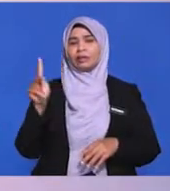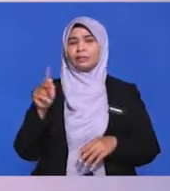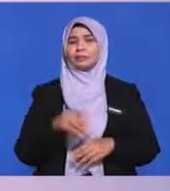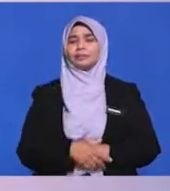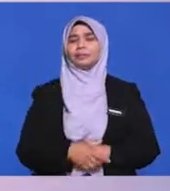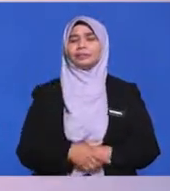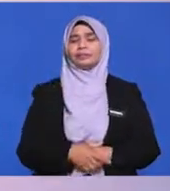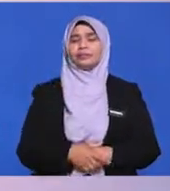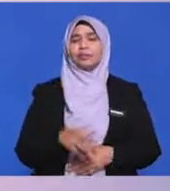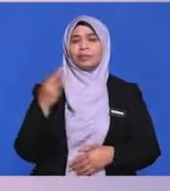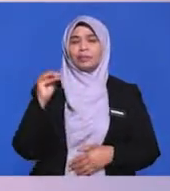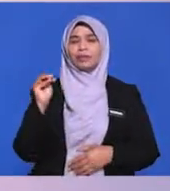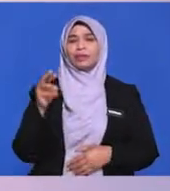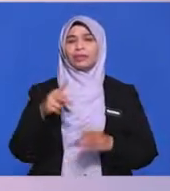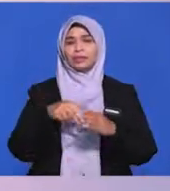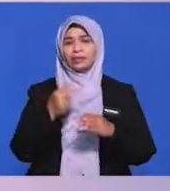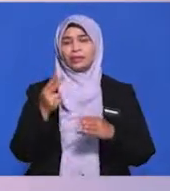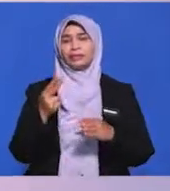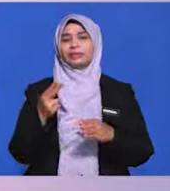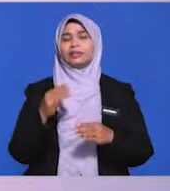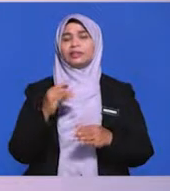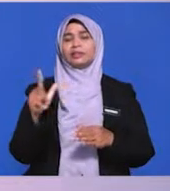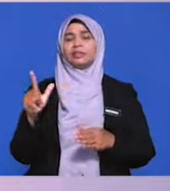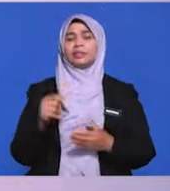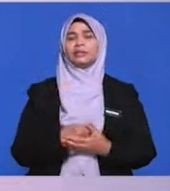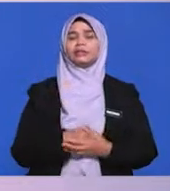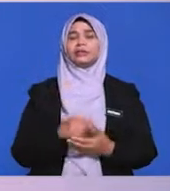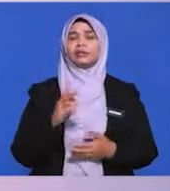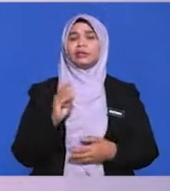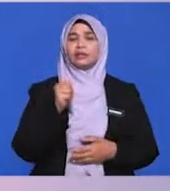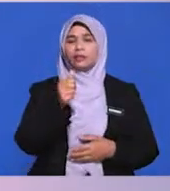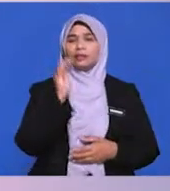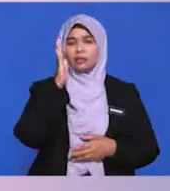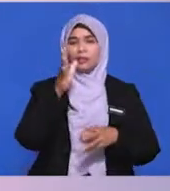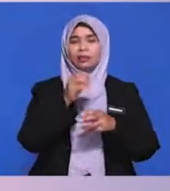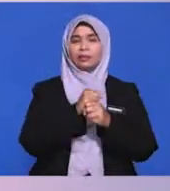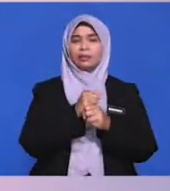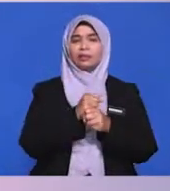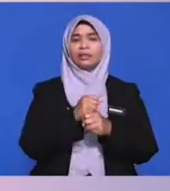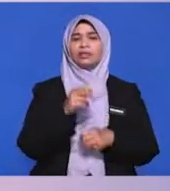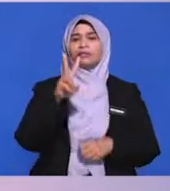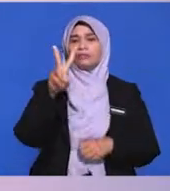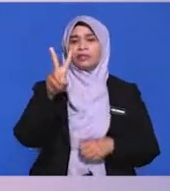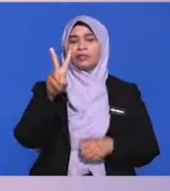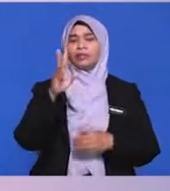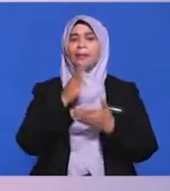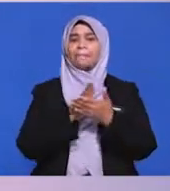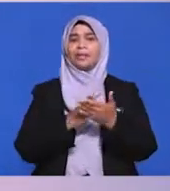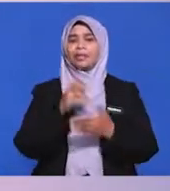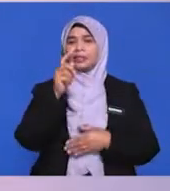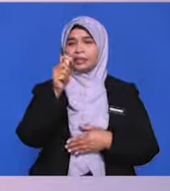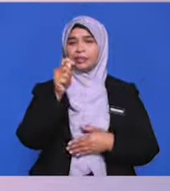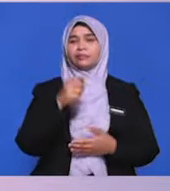Maka hasilnya anda akan mendapati rumusnya di peti